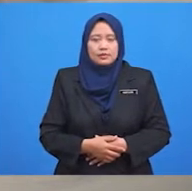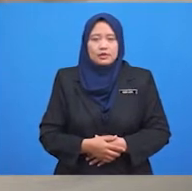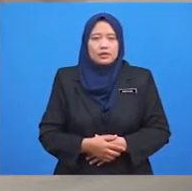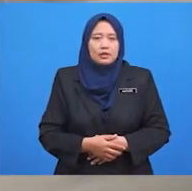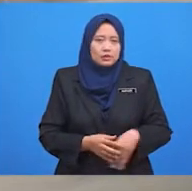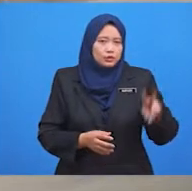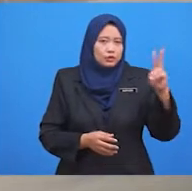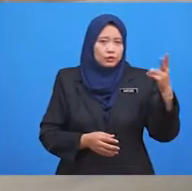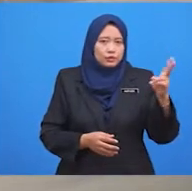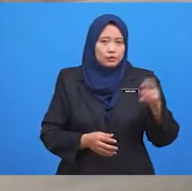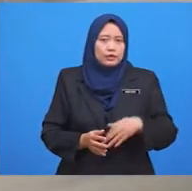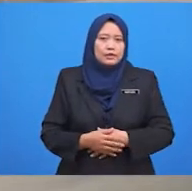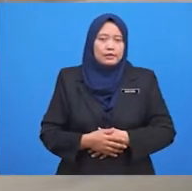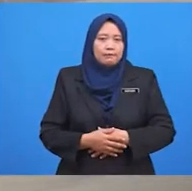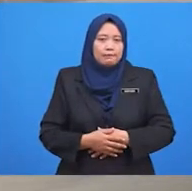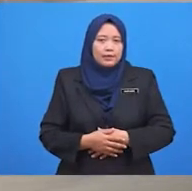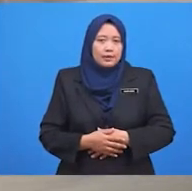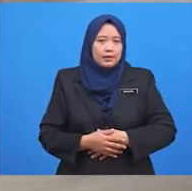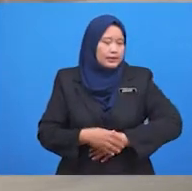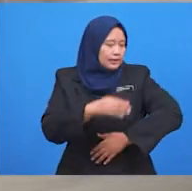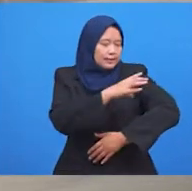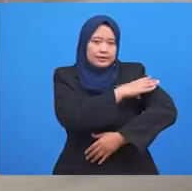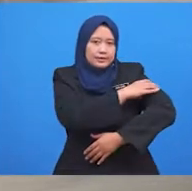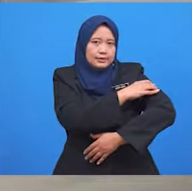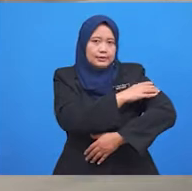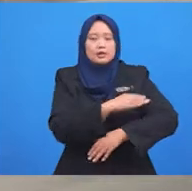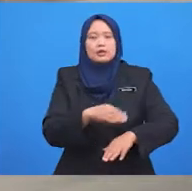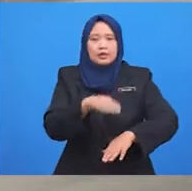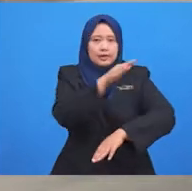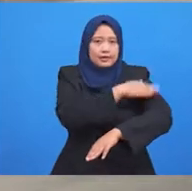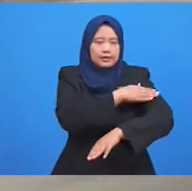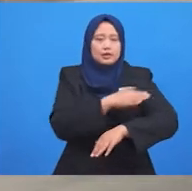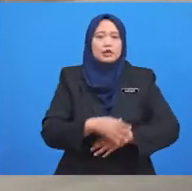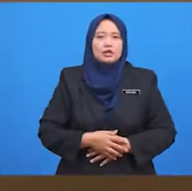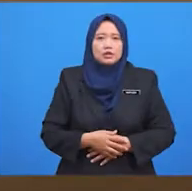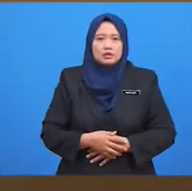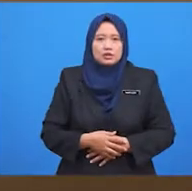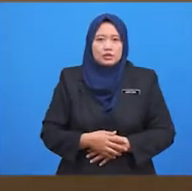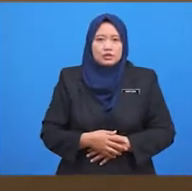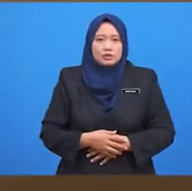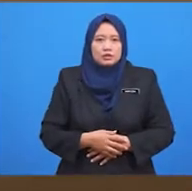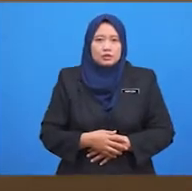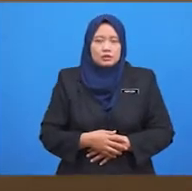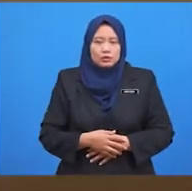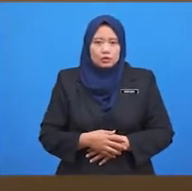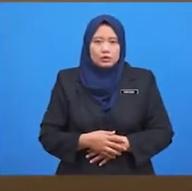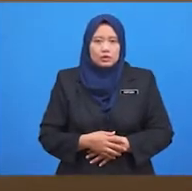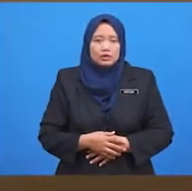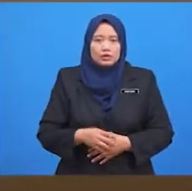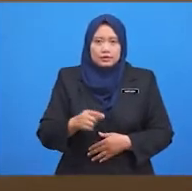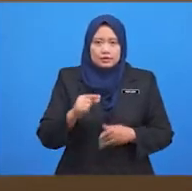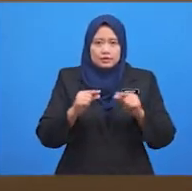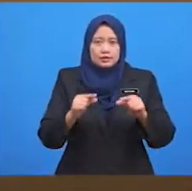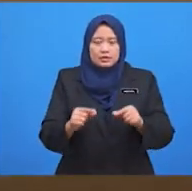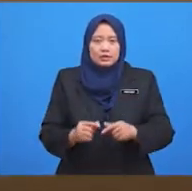Langkah yang ke-12, pada bahagian lengan atas, gerakan prop dan gerakan yang sama iaitu grab